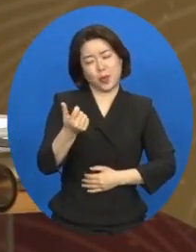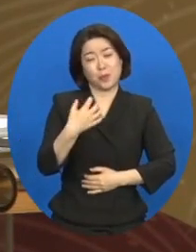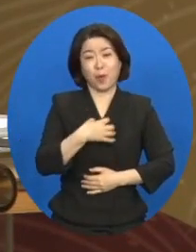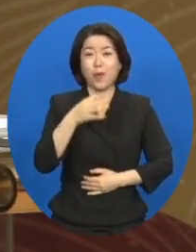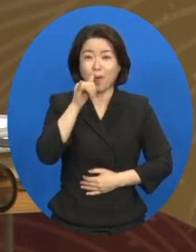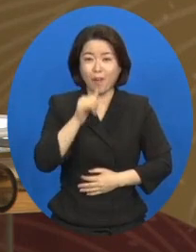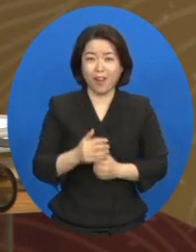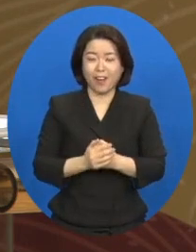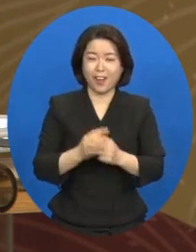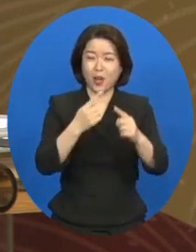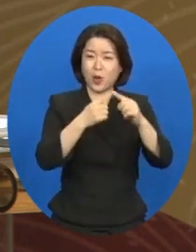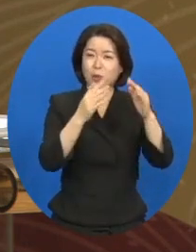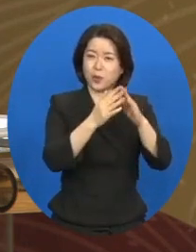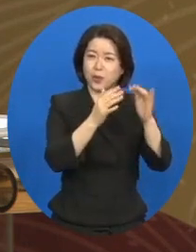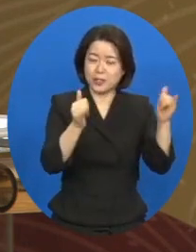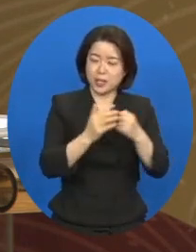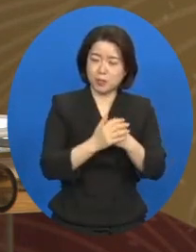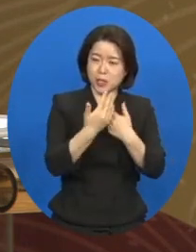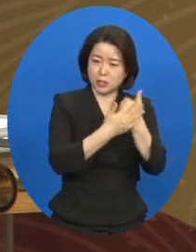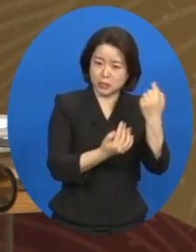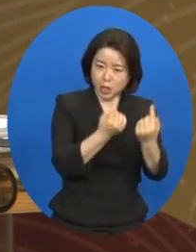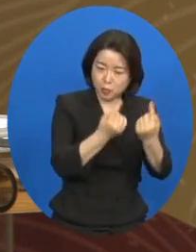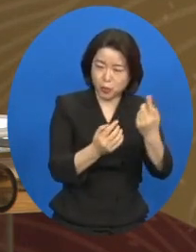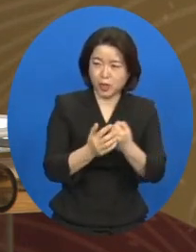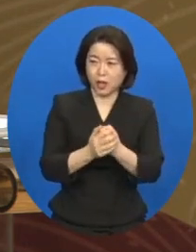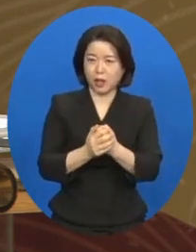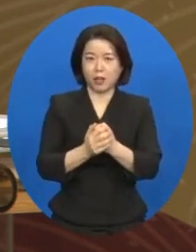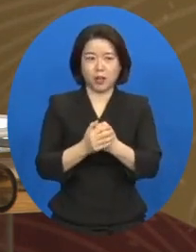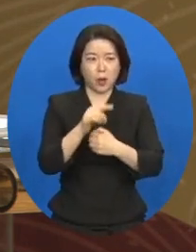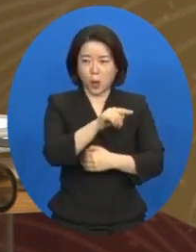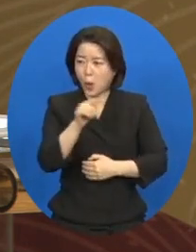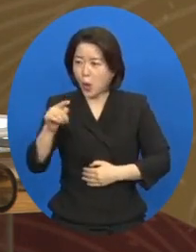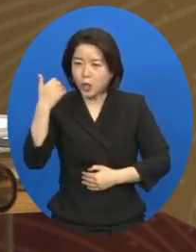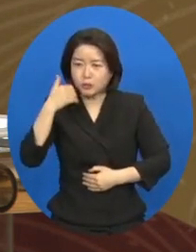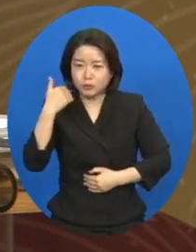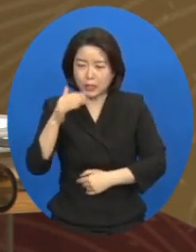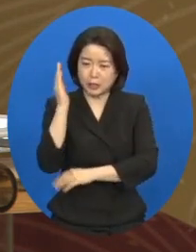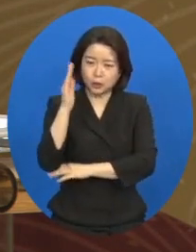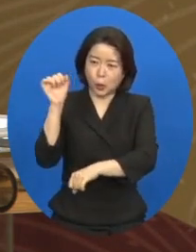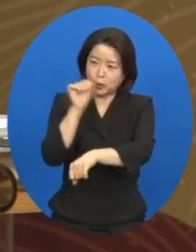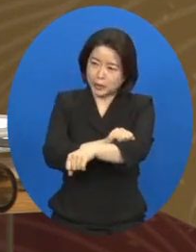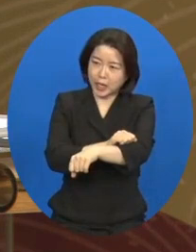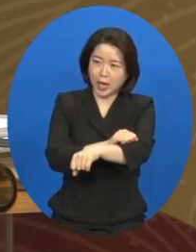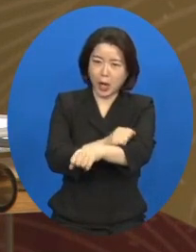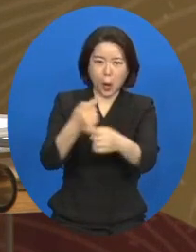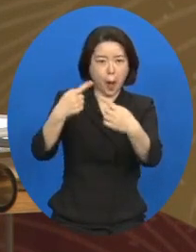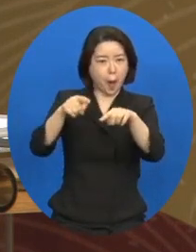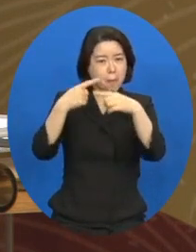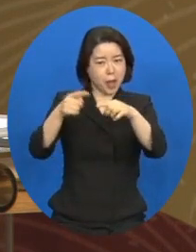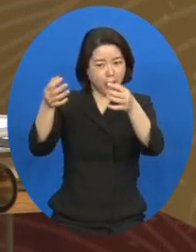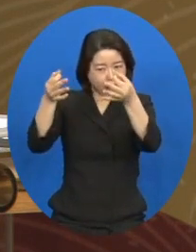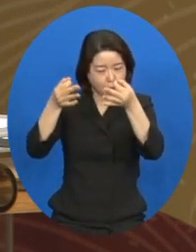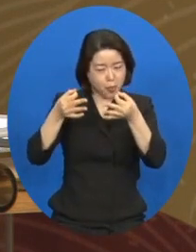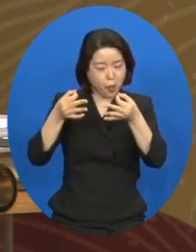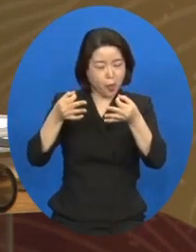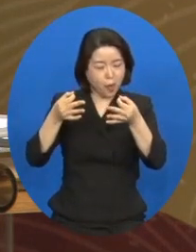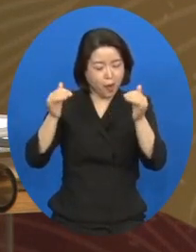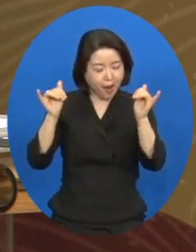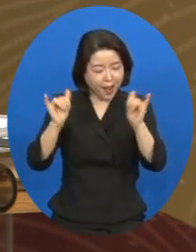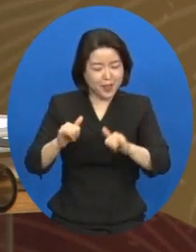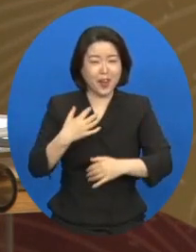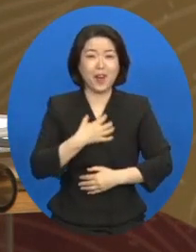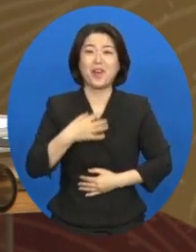왜냐하면 교우들이 은혜 받기보다 누가 설교 잘하나 무슨 이런 식으로만 보게 될까봐 걱정도